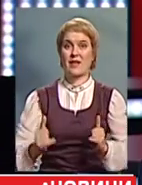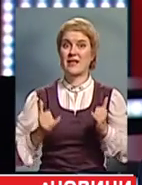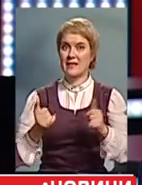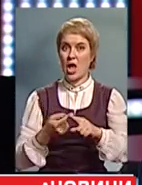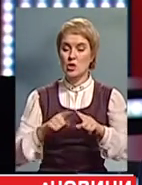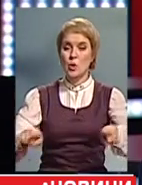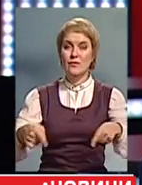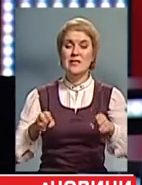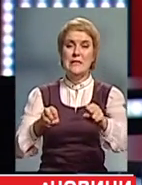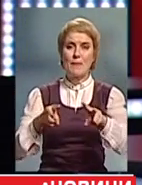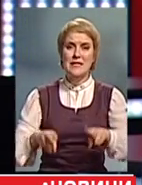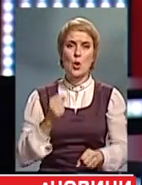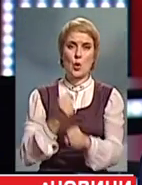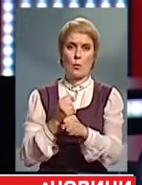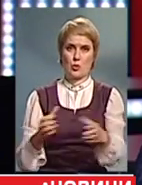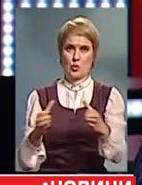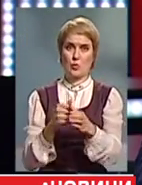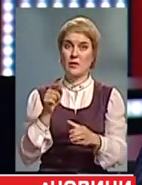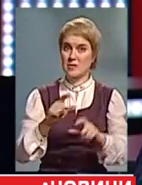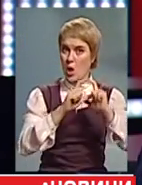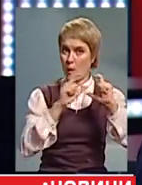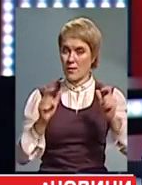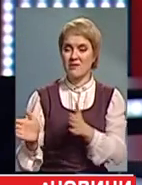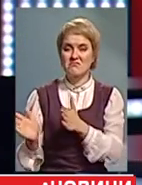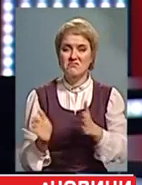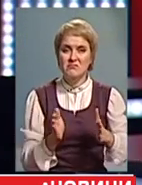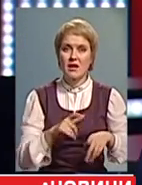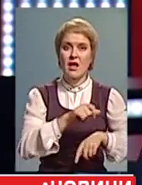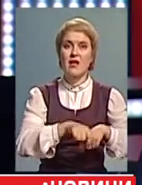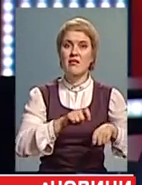робочу групу. Іноземна компанія має навести лад на митницях і подолати корупцію.